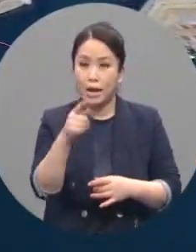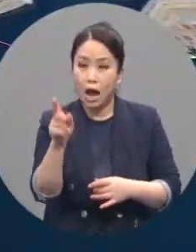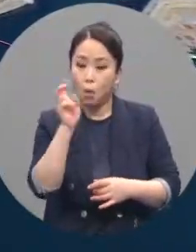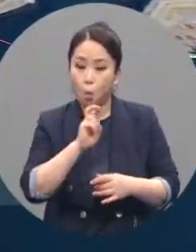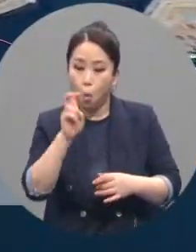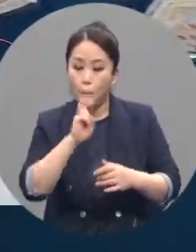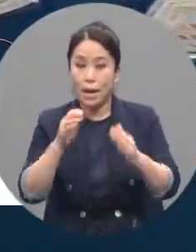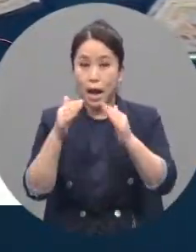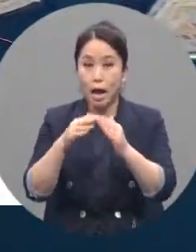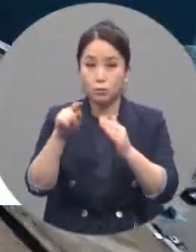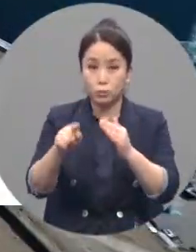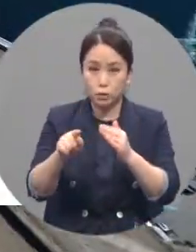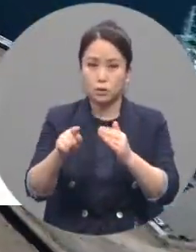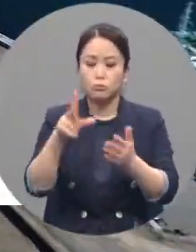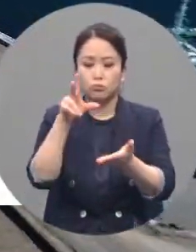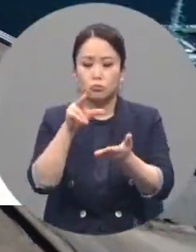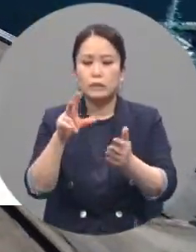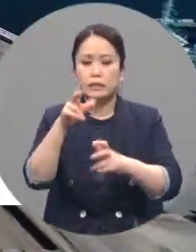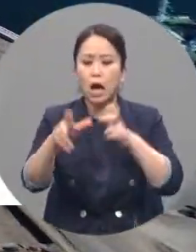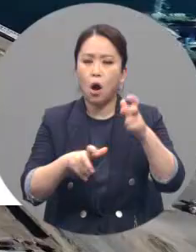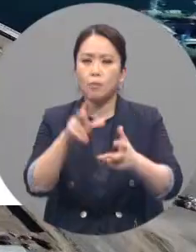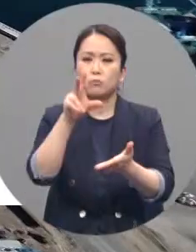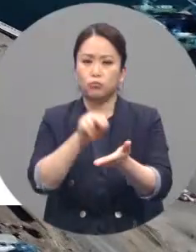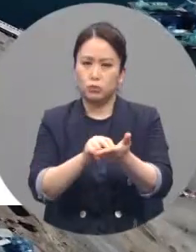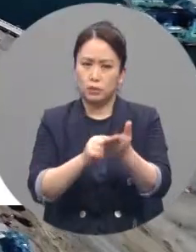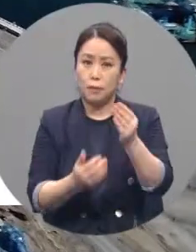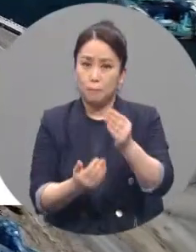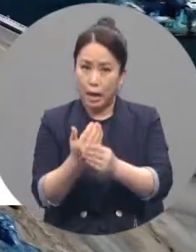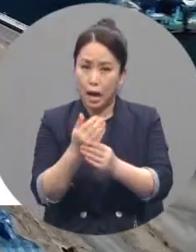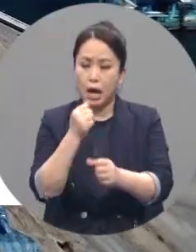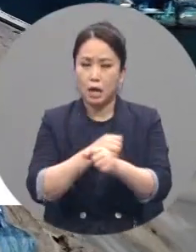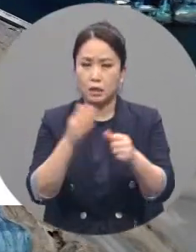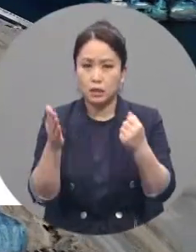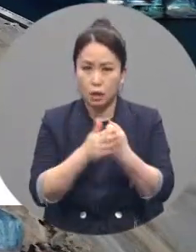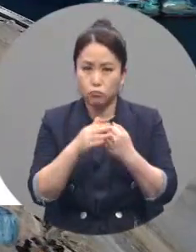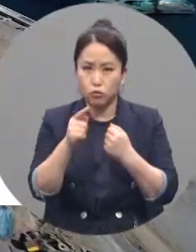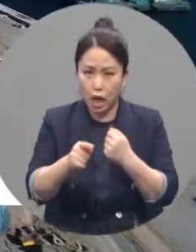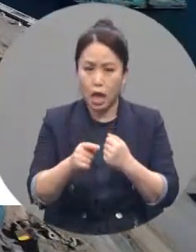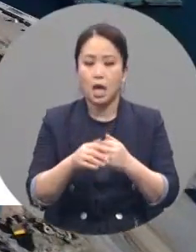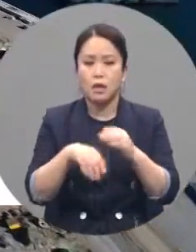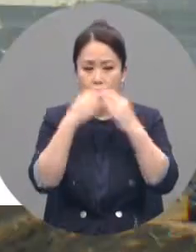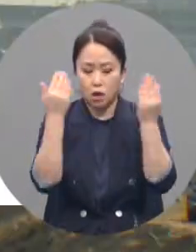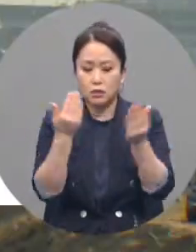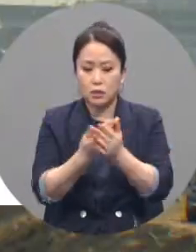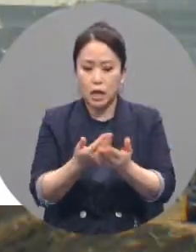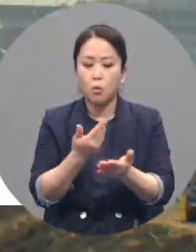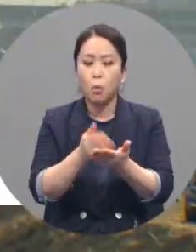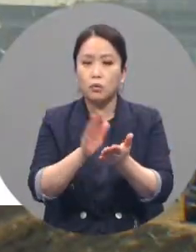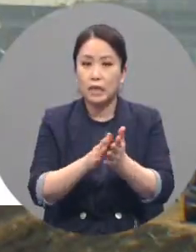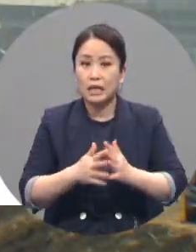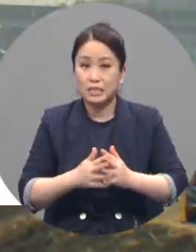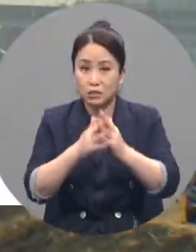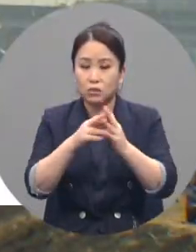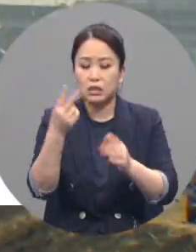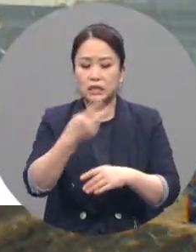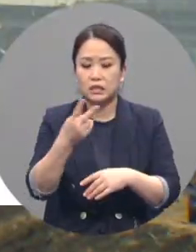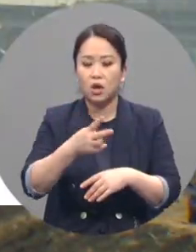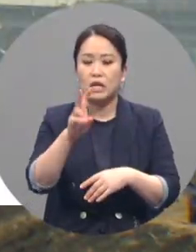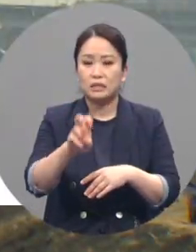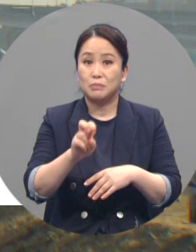불가피해지면서 1단계 사업 전체 준공은 2022년에서 2024년으로 2년